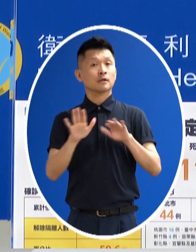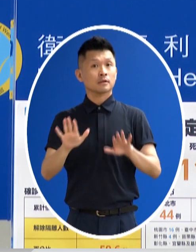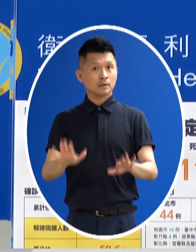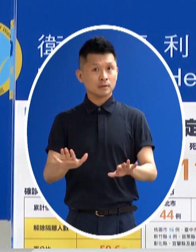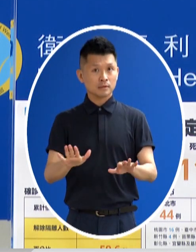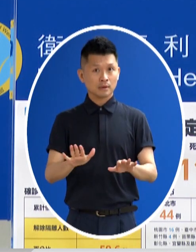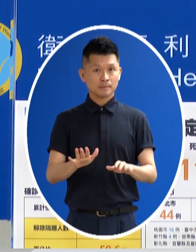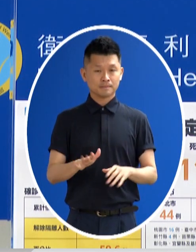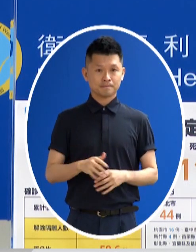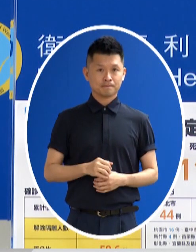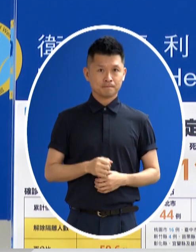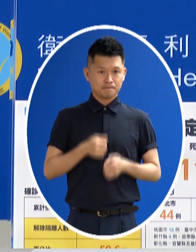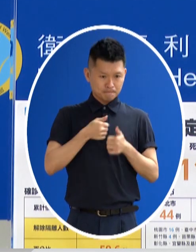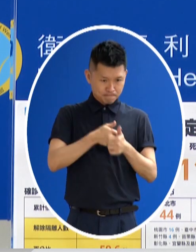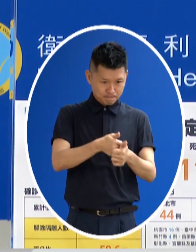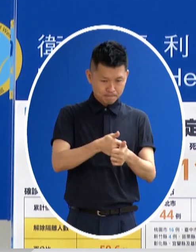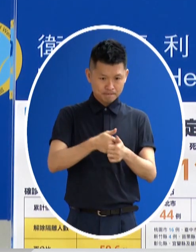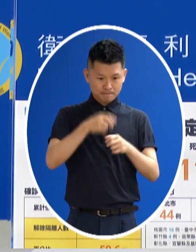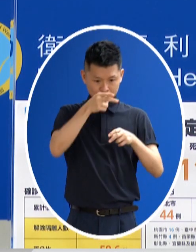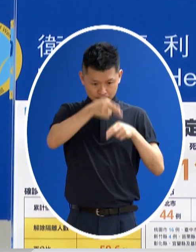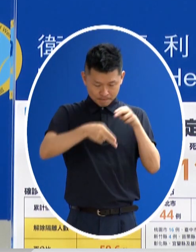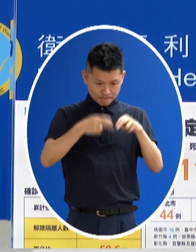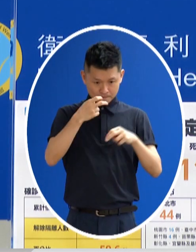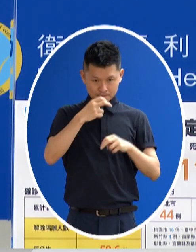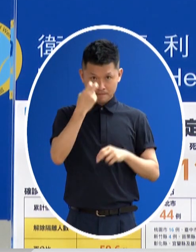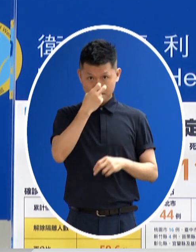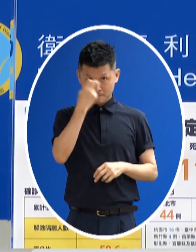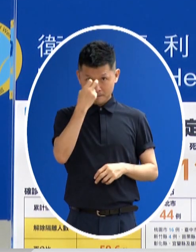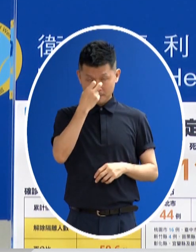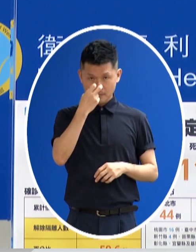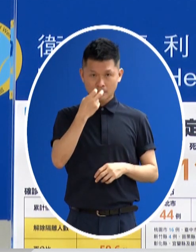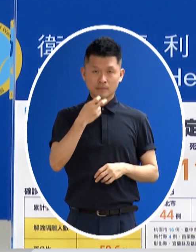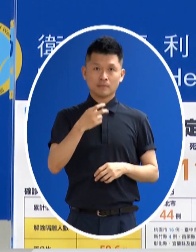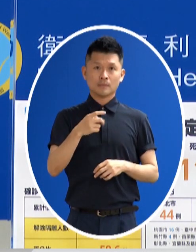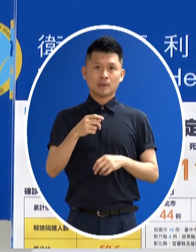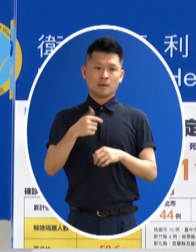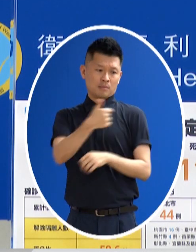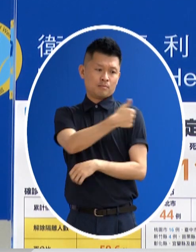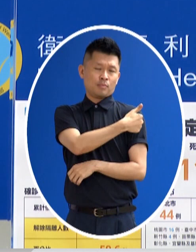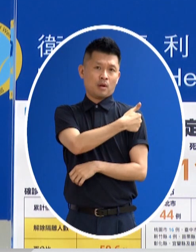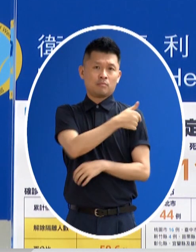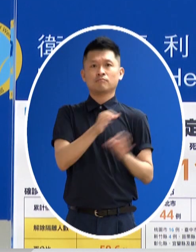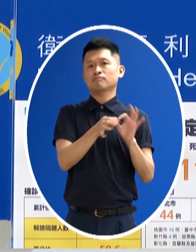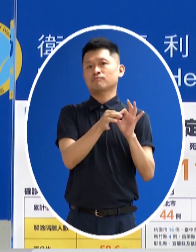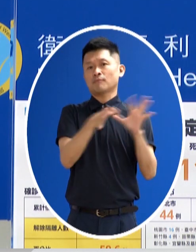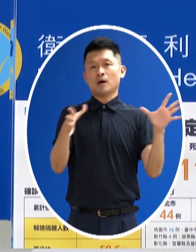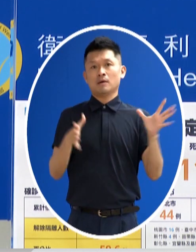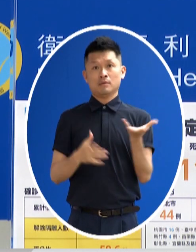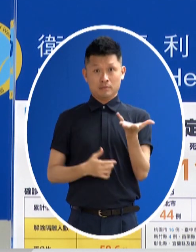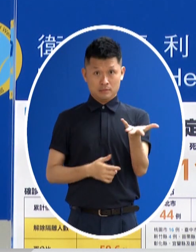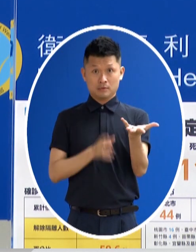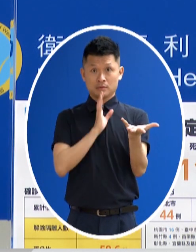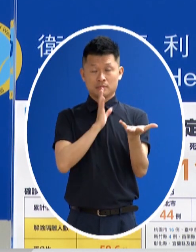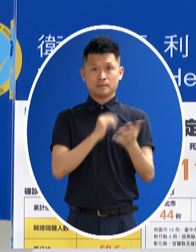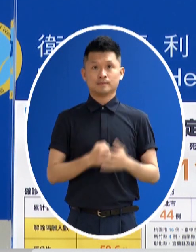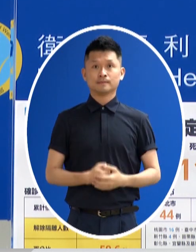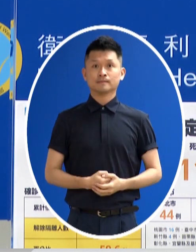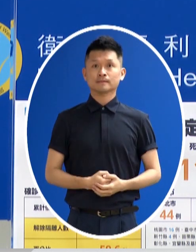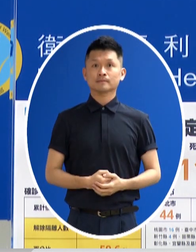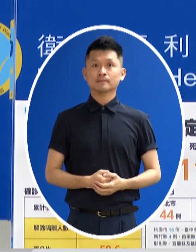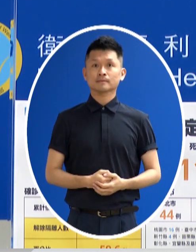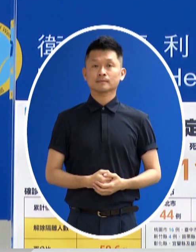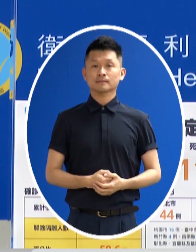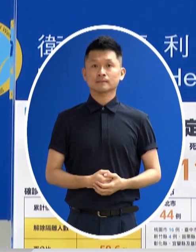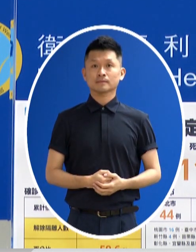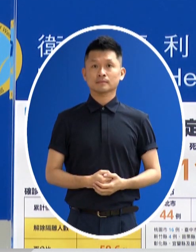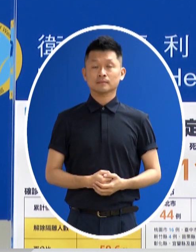跟解剖的病例都没有跟这个疫苗有相关，所以我们这边还是要提醒，就是